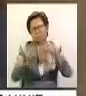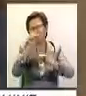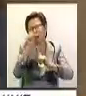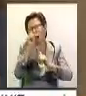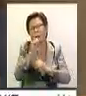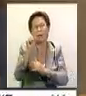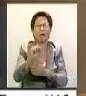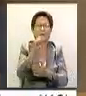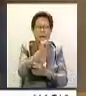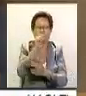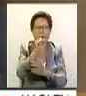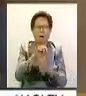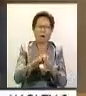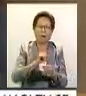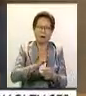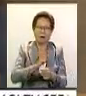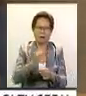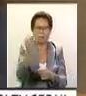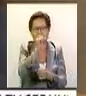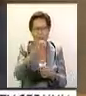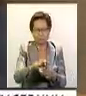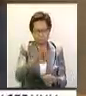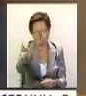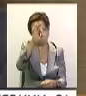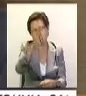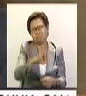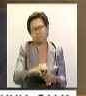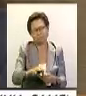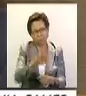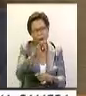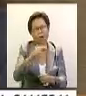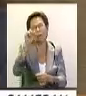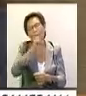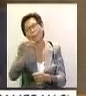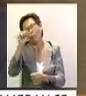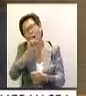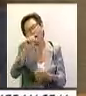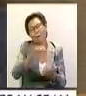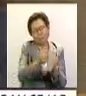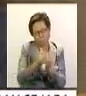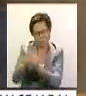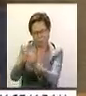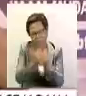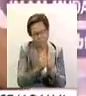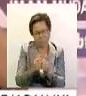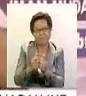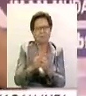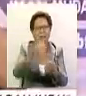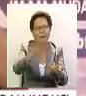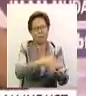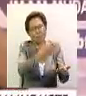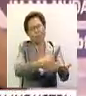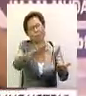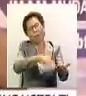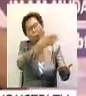menyanyikan lagu-lagu kerohanian. Apa yang menariknya, persembahan mereka akan diiringi oleh Orkestra Dewan Bandaraya Kuala Lumpur. Hubur